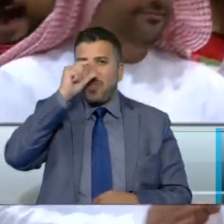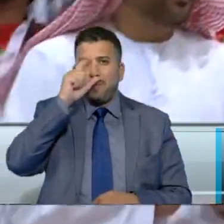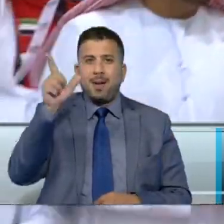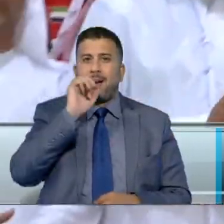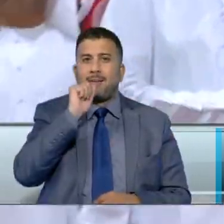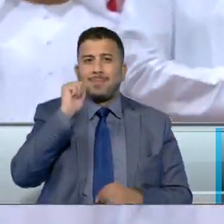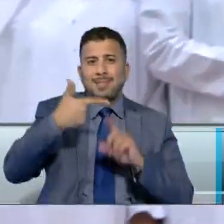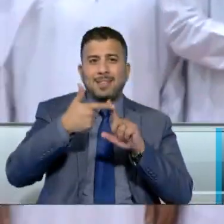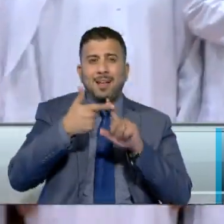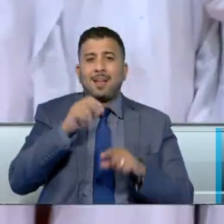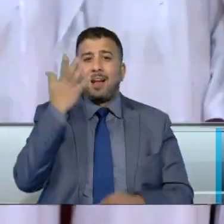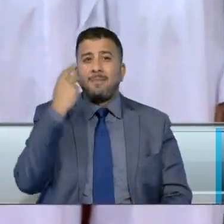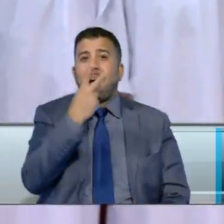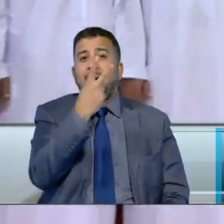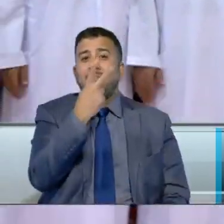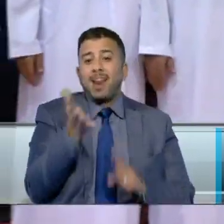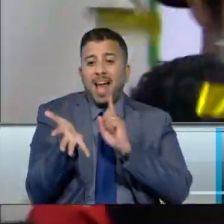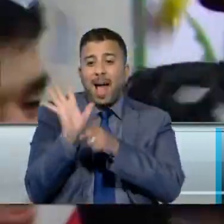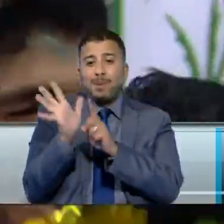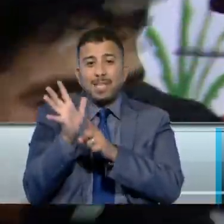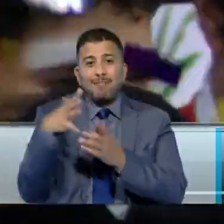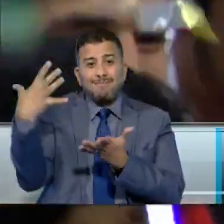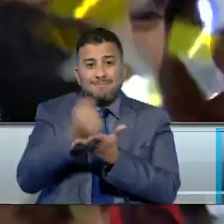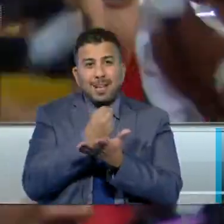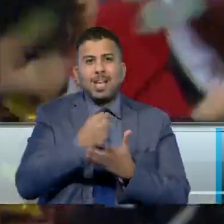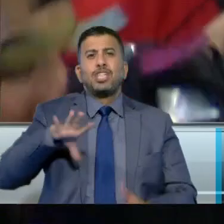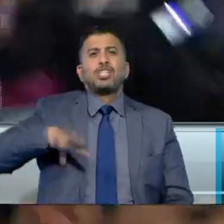للفرسان بعد لقب 2015، وقام الشيخ